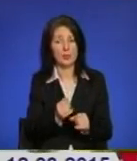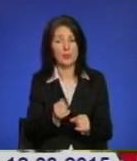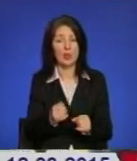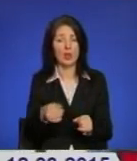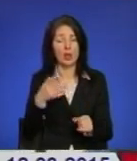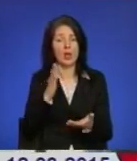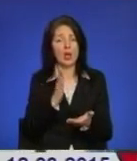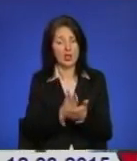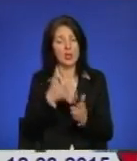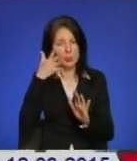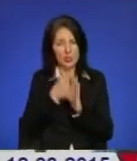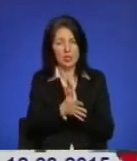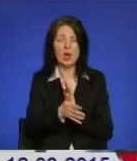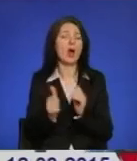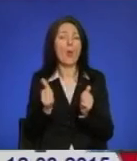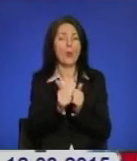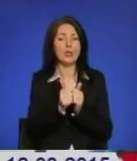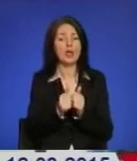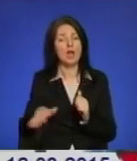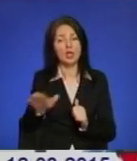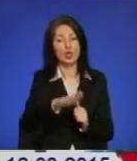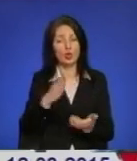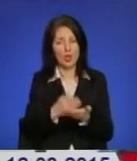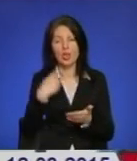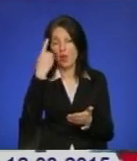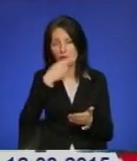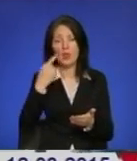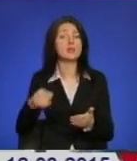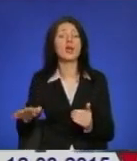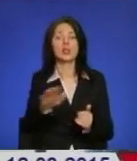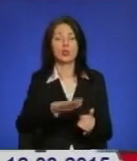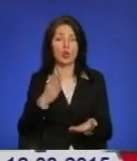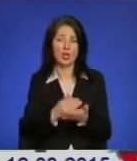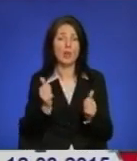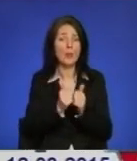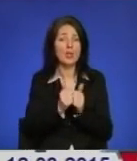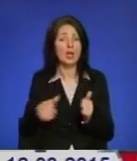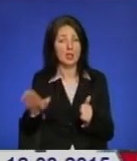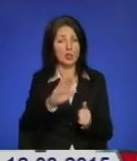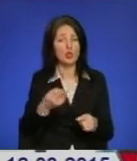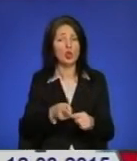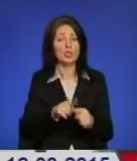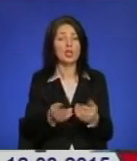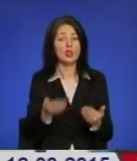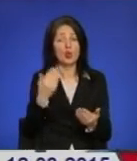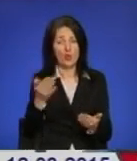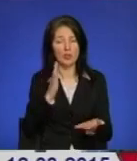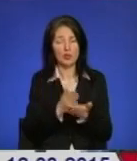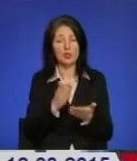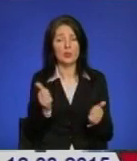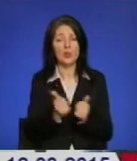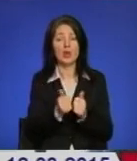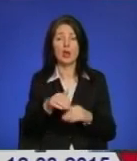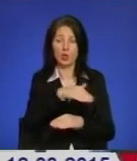прилеглої території. Є власна територія і є прилегла територія. Прилегла територія – це, якщо ви знаходитесь біля